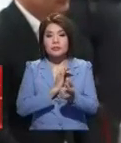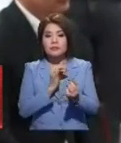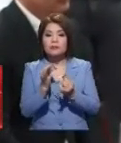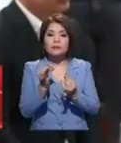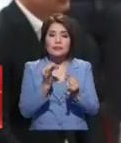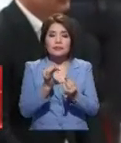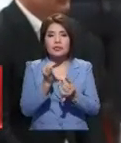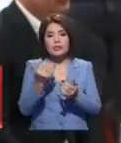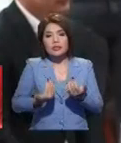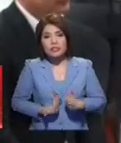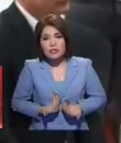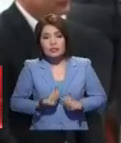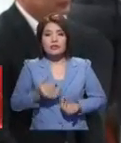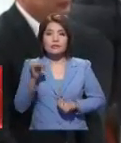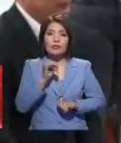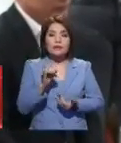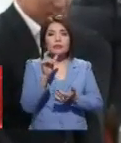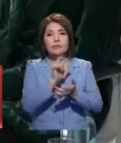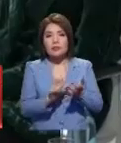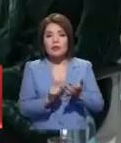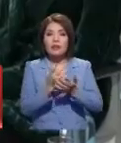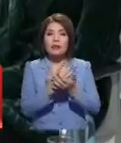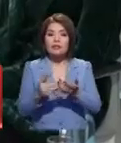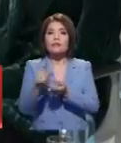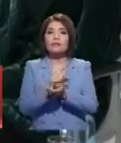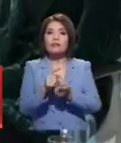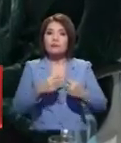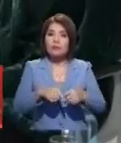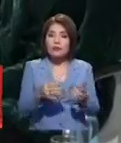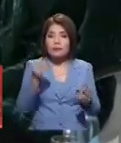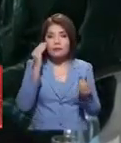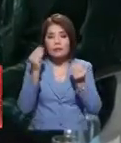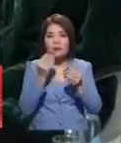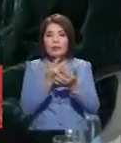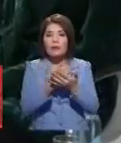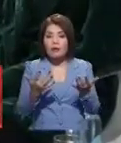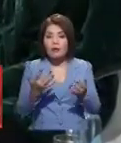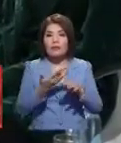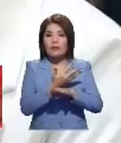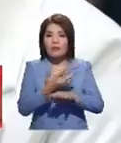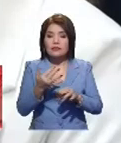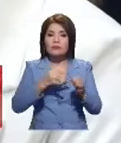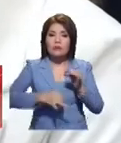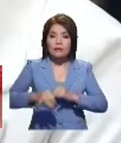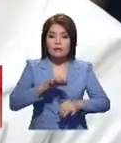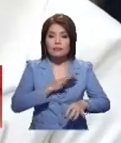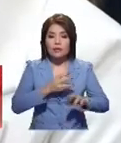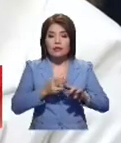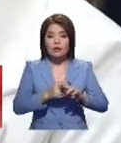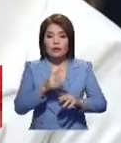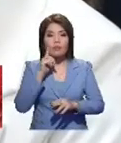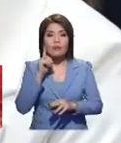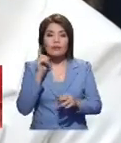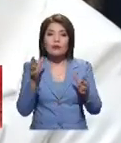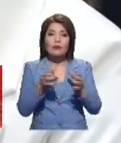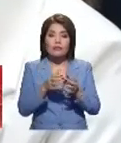өмірі, шығармашылығы, руханият, қоғамдағы өзгерістер туралы көзқарасы, оқшау ойлары туралы сөз болды. Кездесуге жастар қауымы